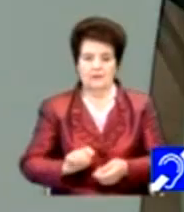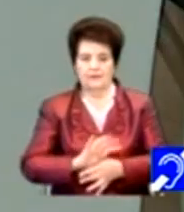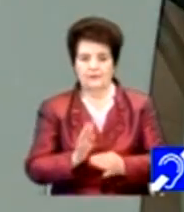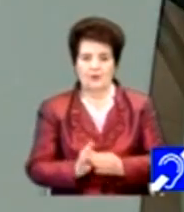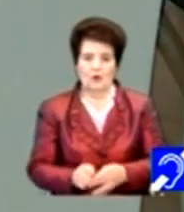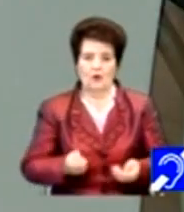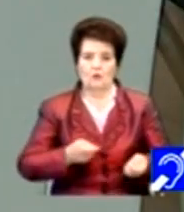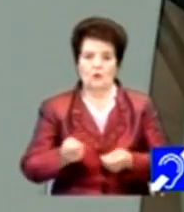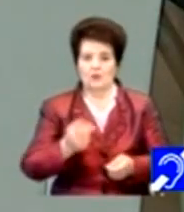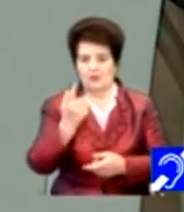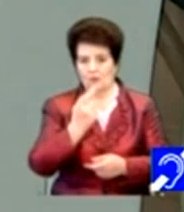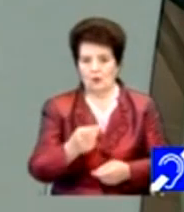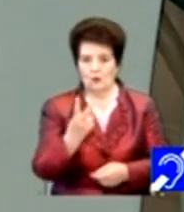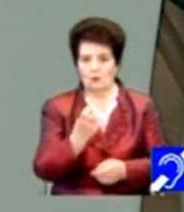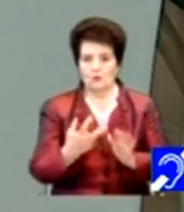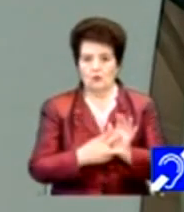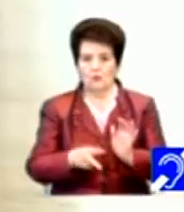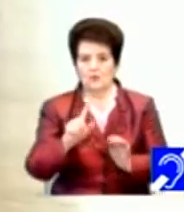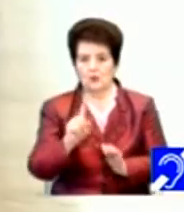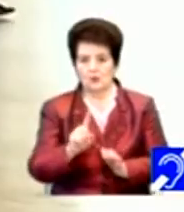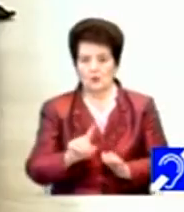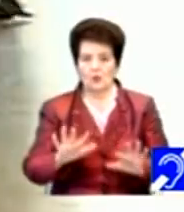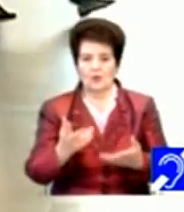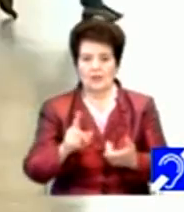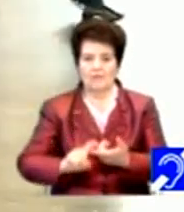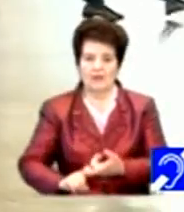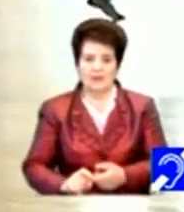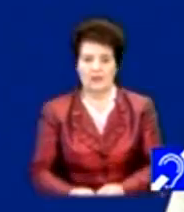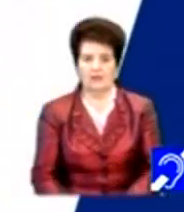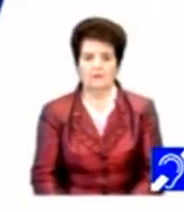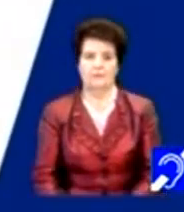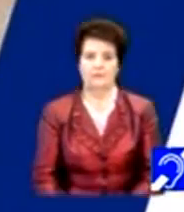coronavirus. Autoritățile au anunțat și 281 de cazuri noi de infectare.